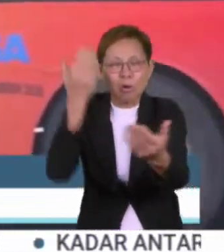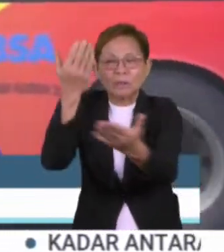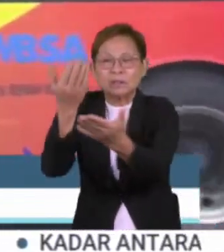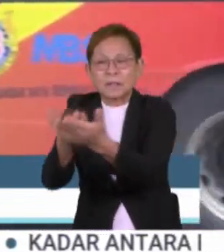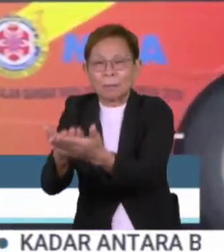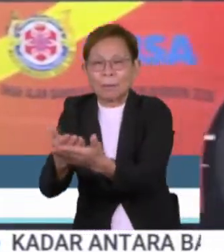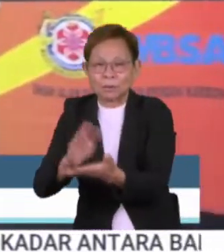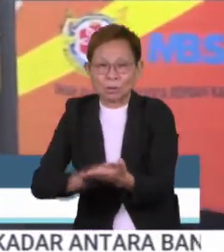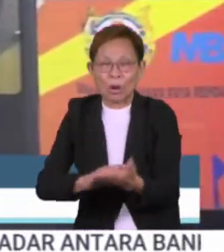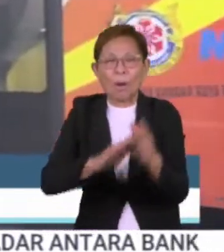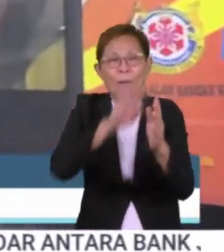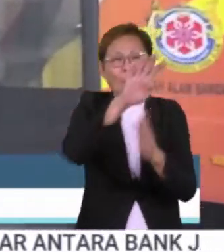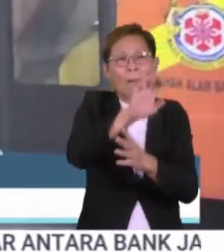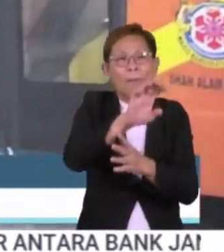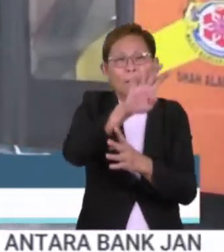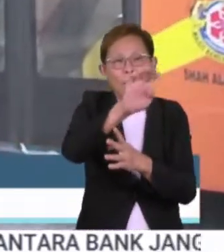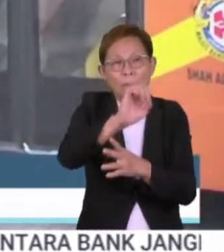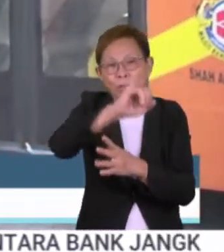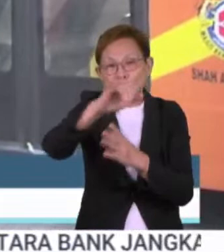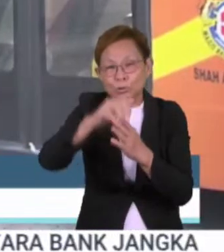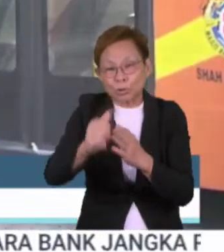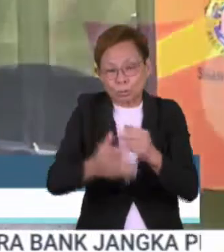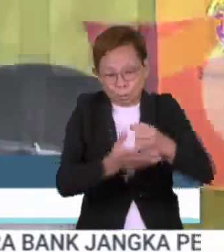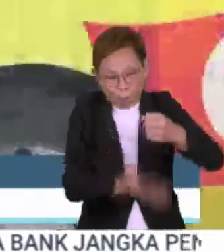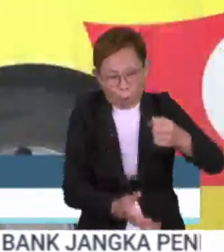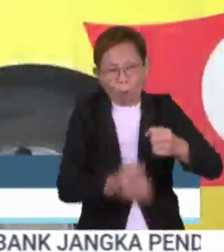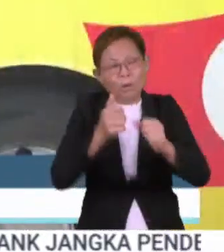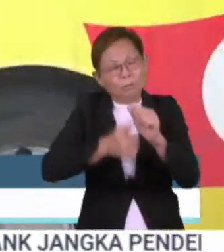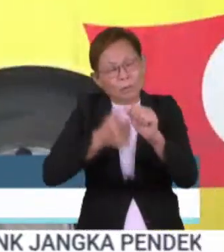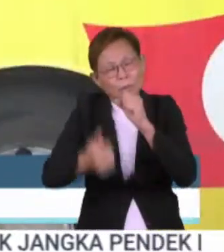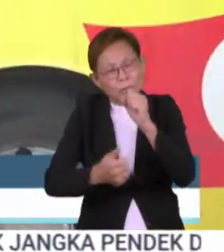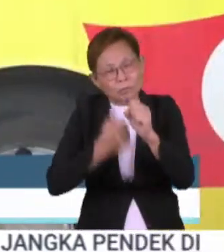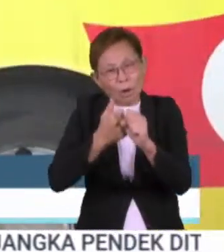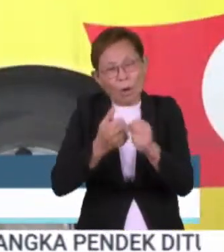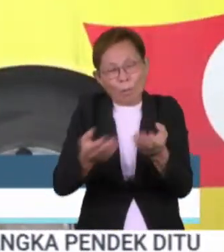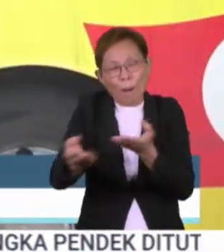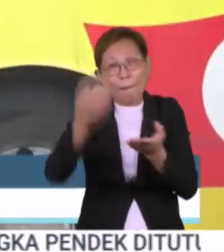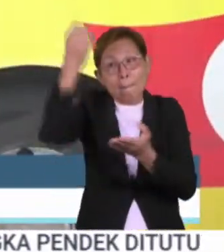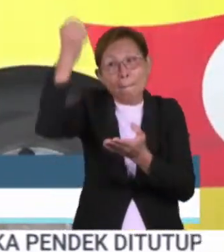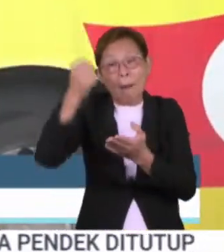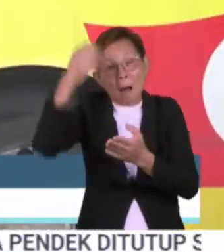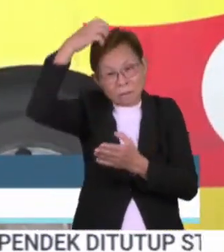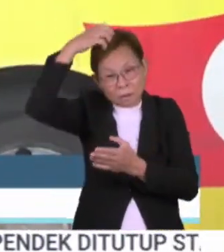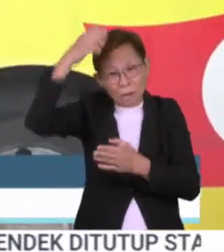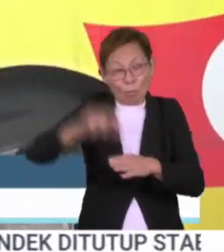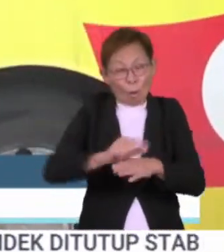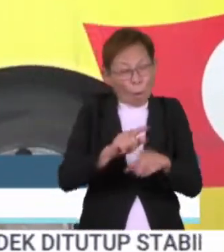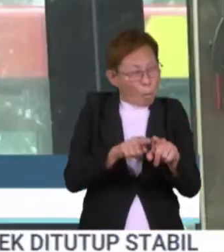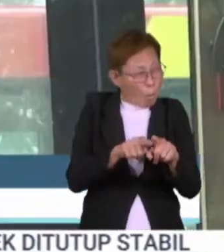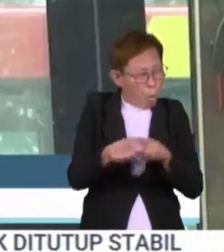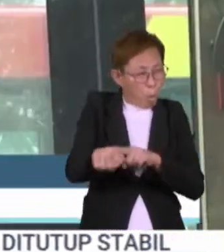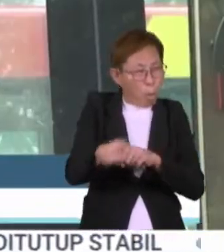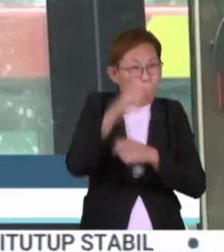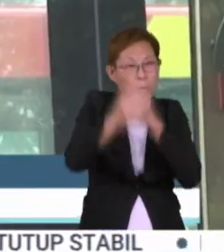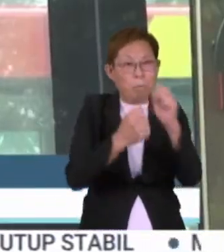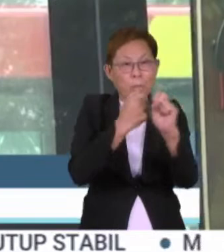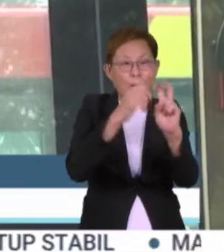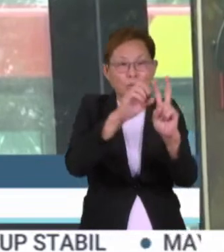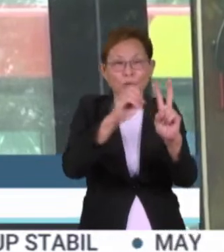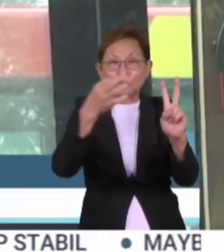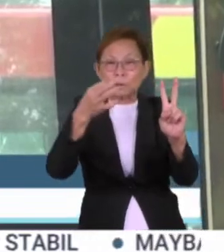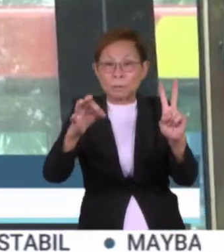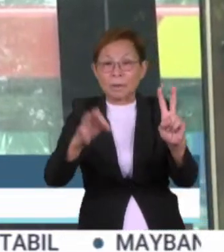45 juta hingga diperuntukkan setiap tahun untuk hemat tanpa selango ini penggunaan tertinggi ialah pada 2019